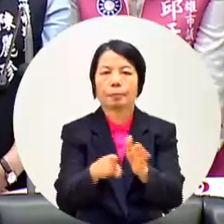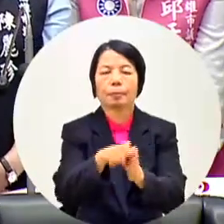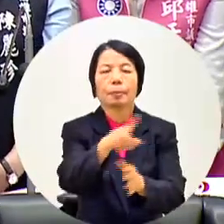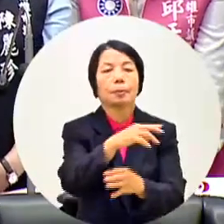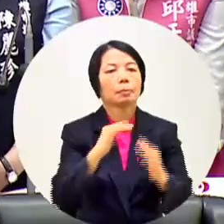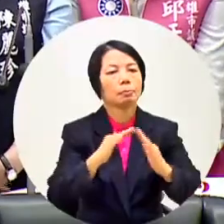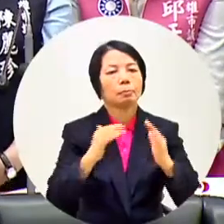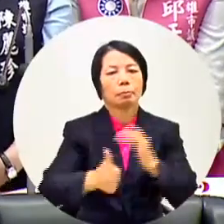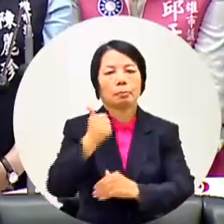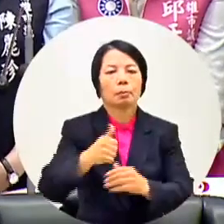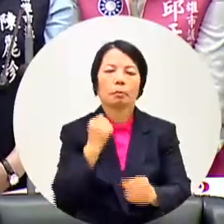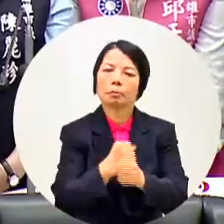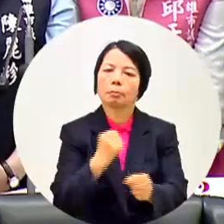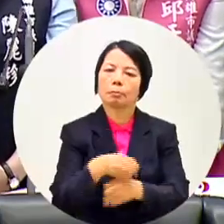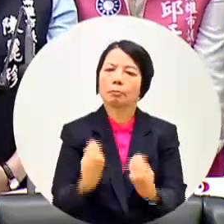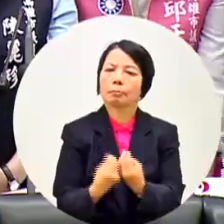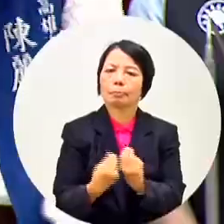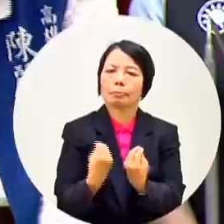来。